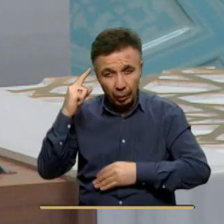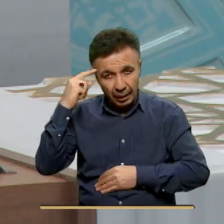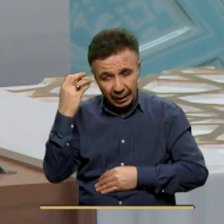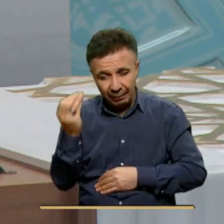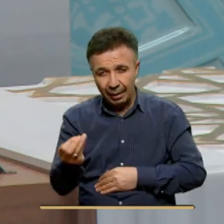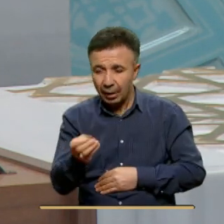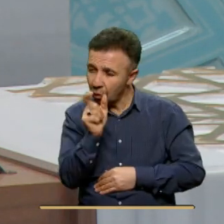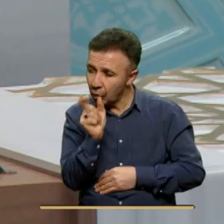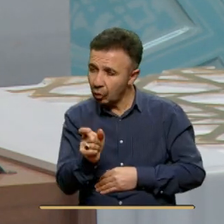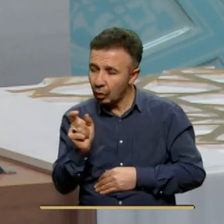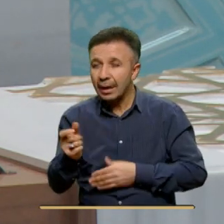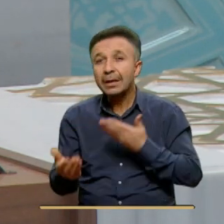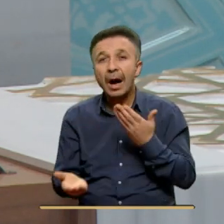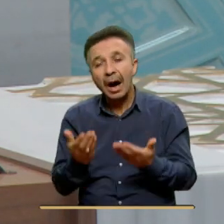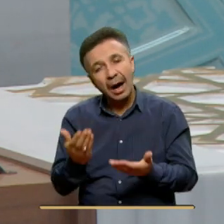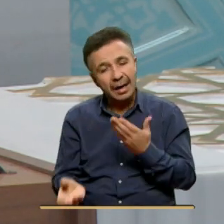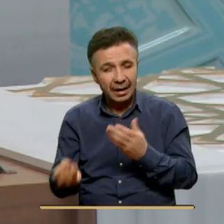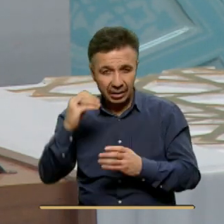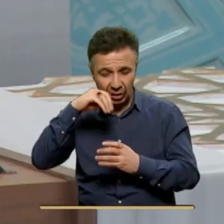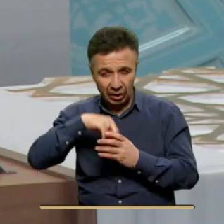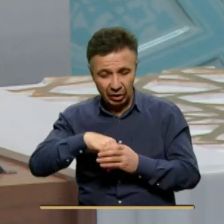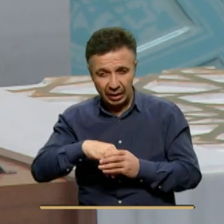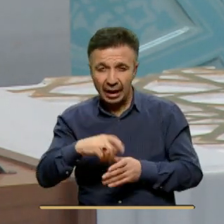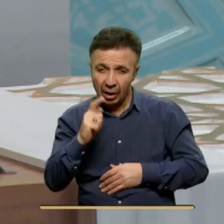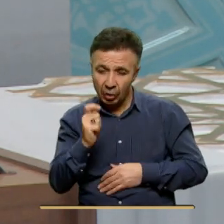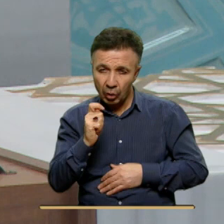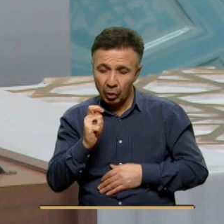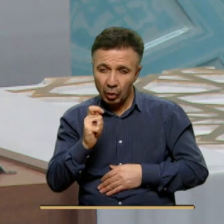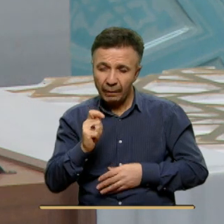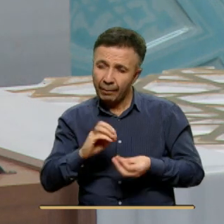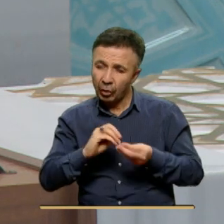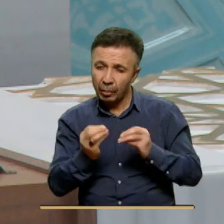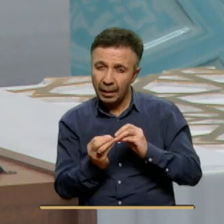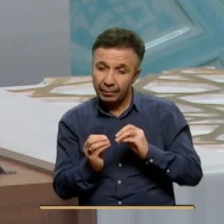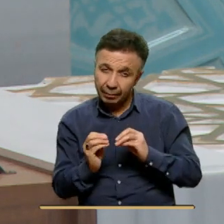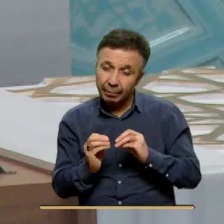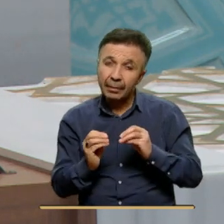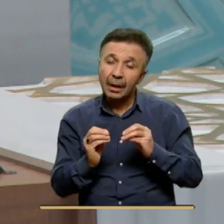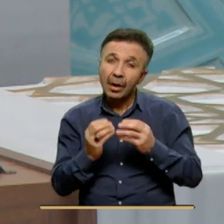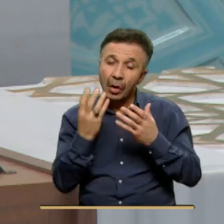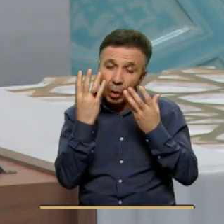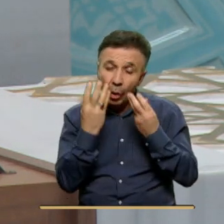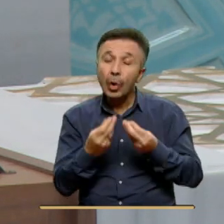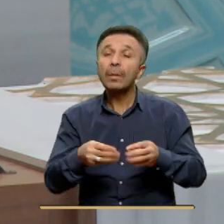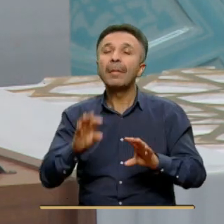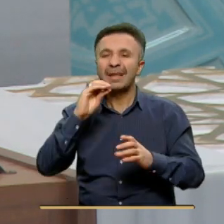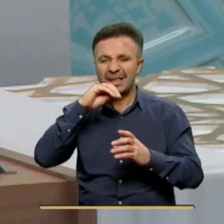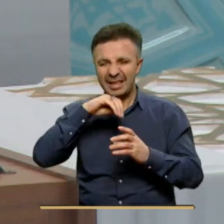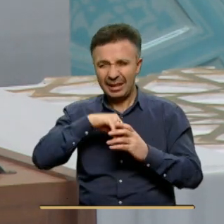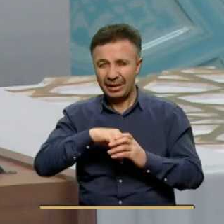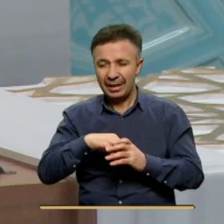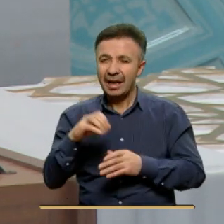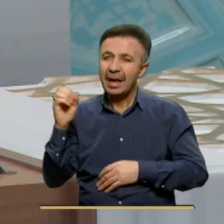kullarının ahirette zorluk ve sıkıntı ile karşılaşmamaları için peygamberler